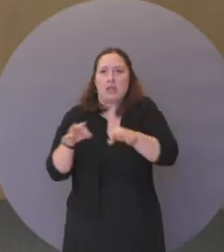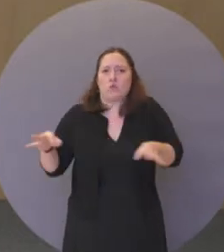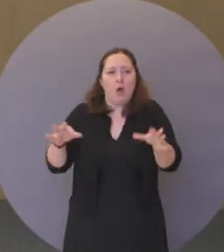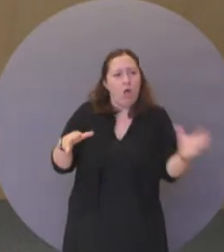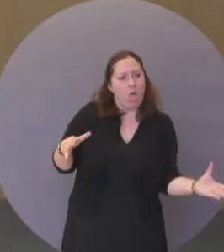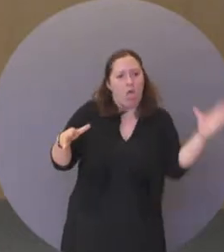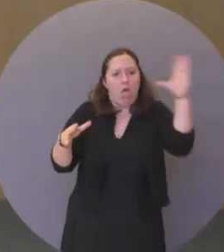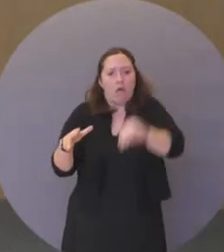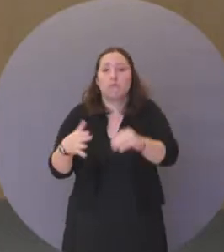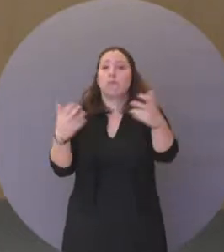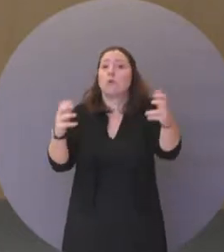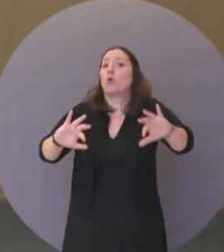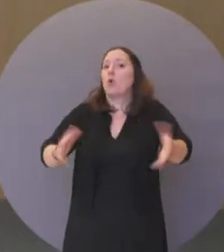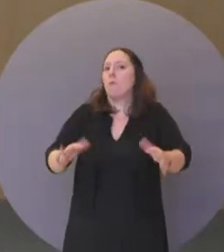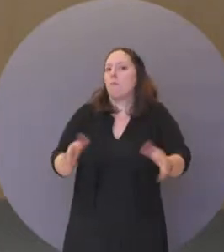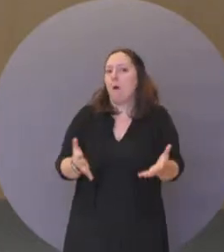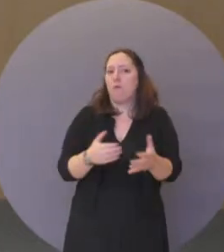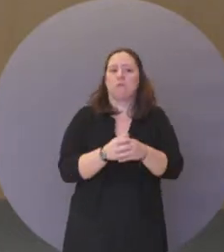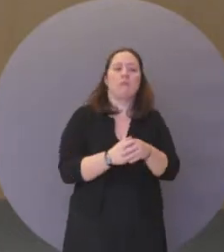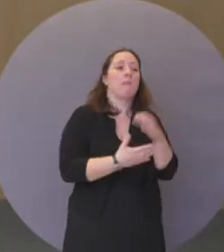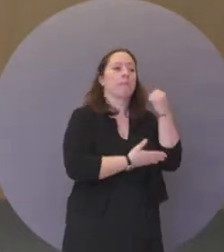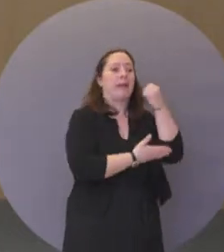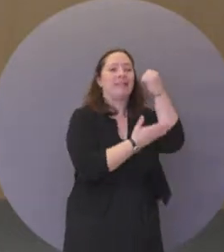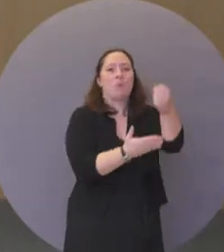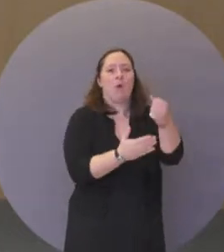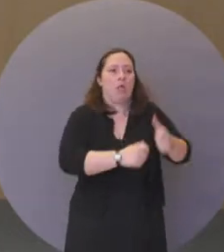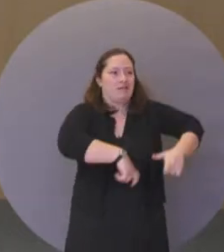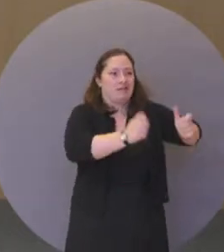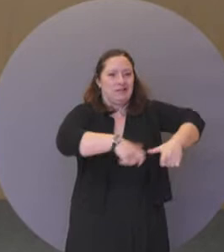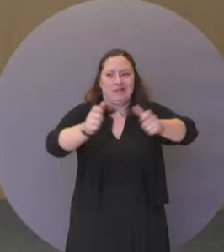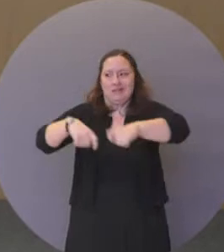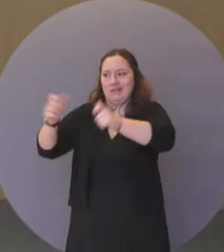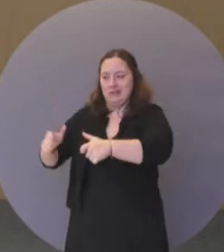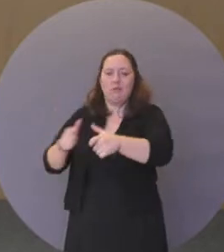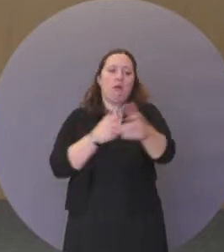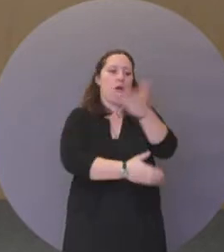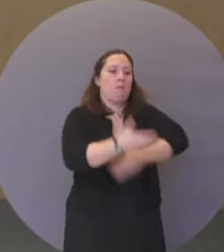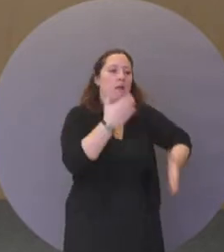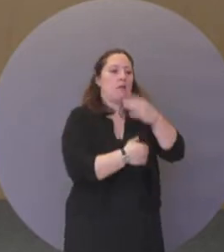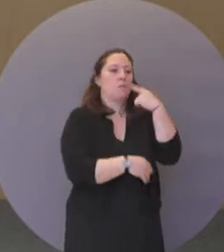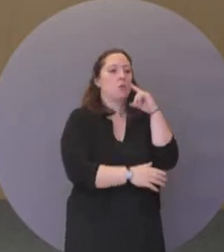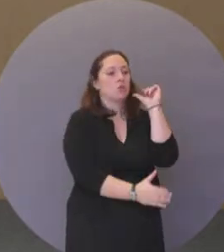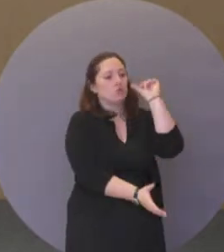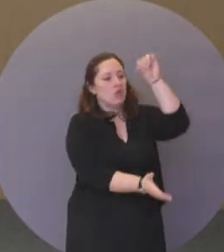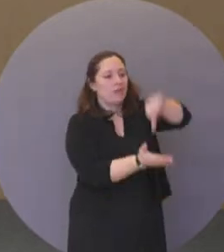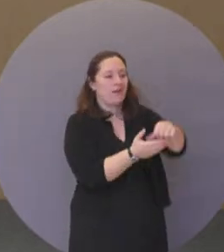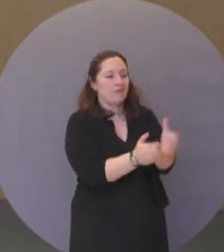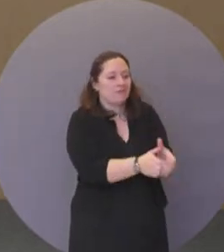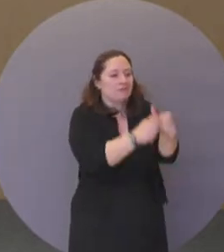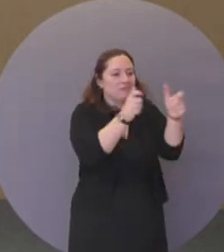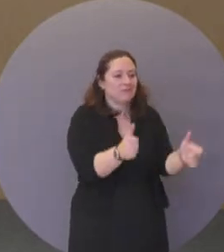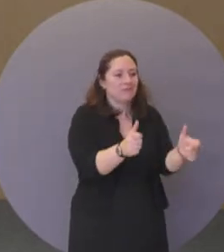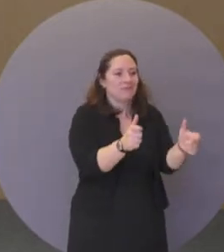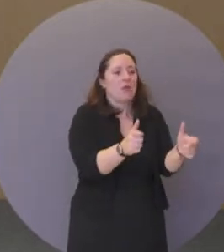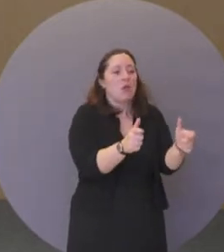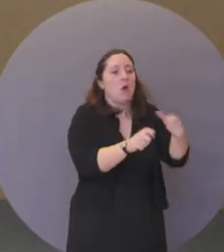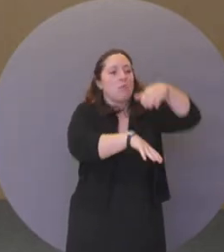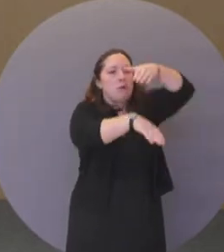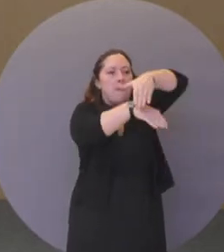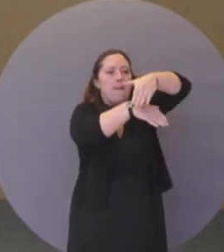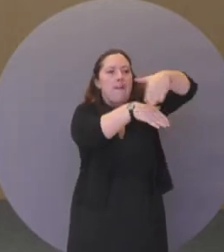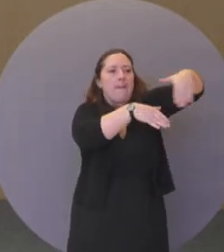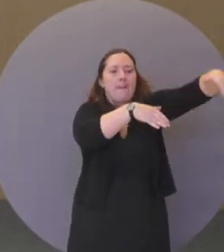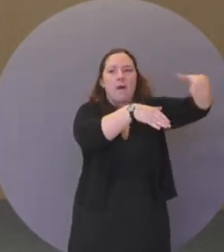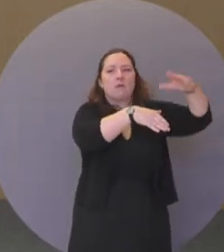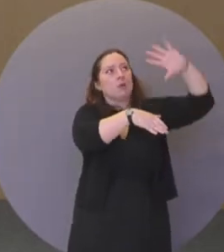exploitant son patrimoine foncier pour mettre en place une centrale photovoltaïque sur des sites adéquats par le biais